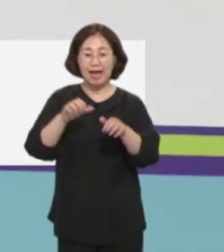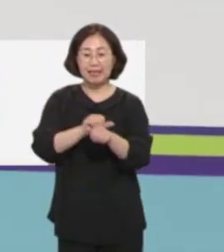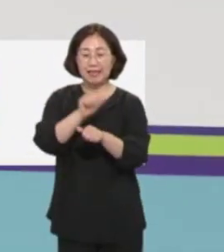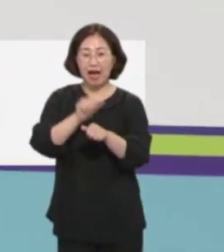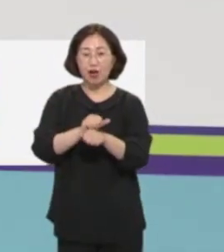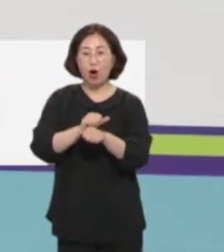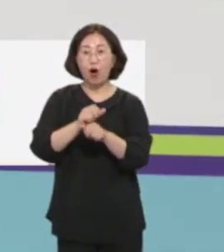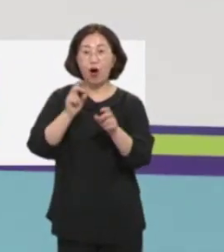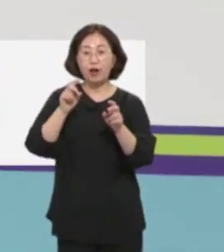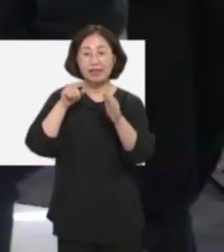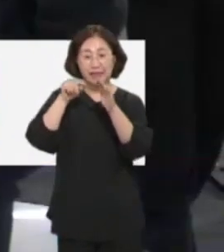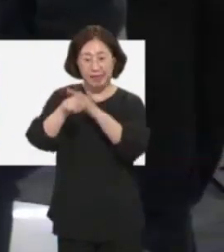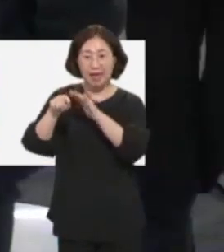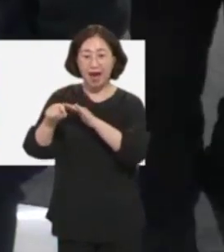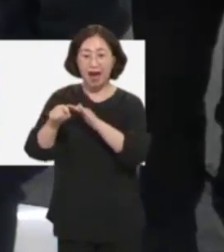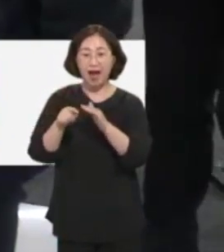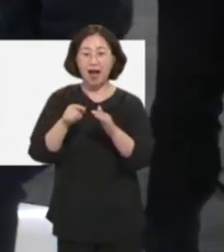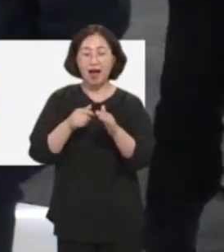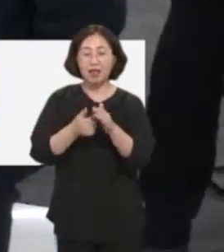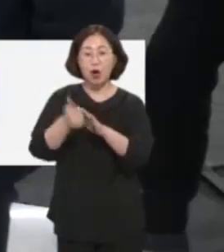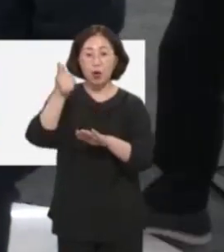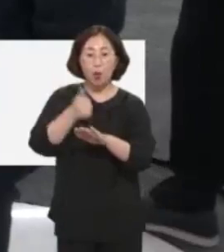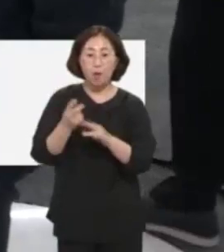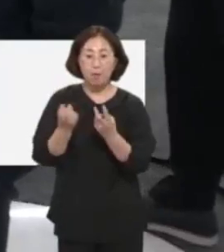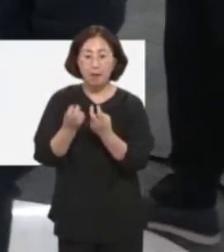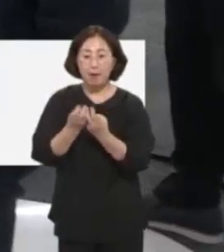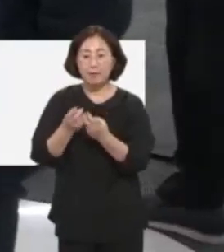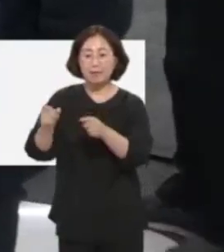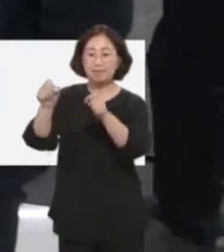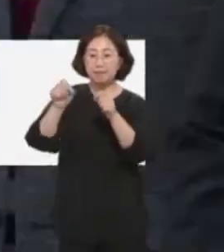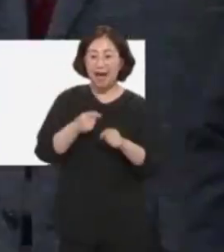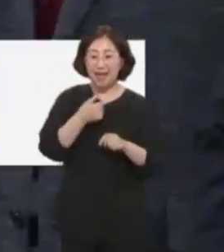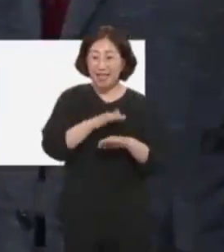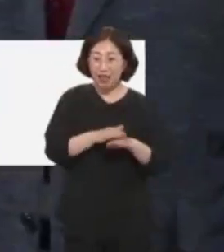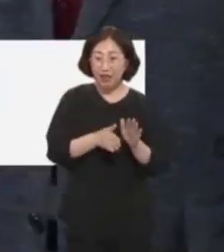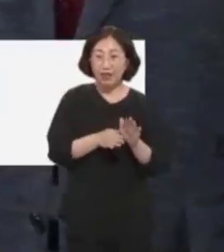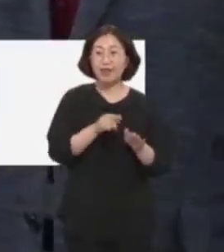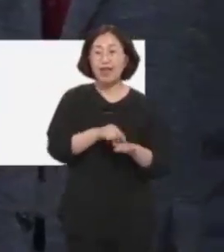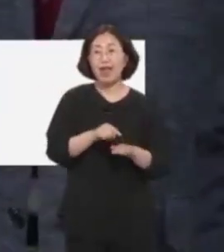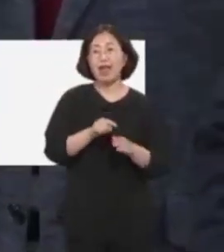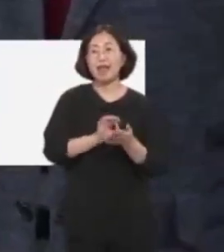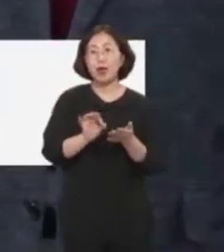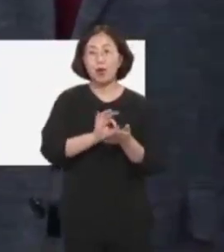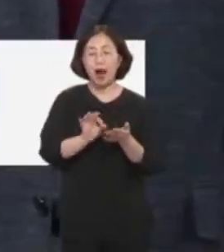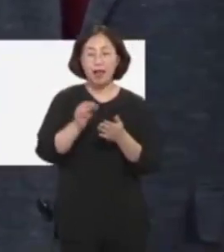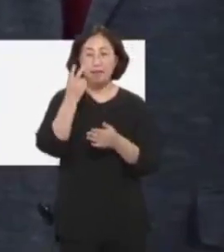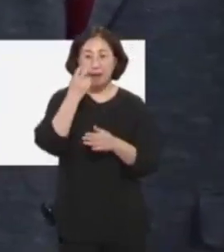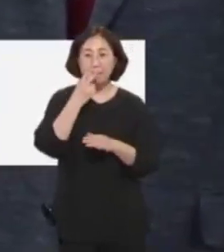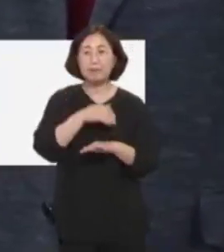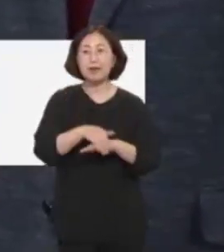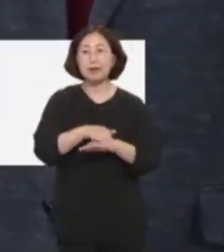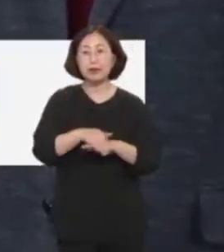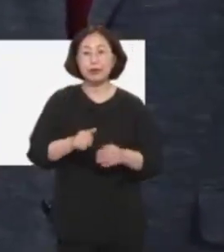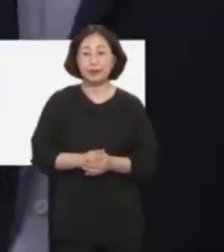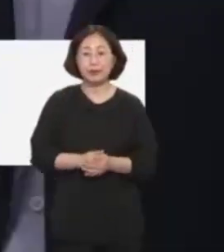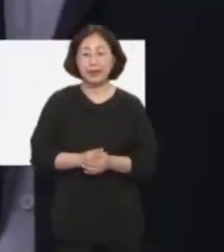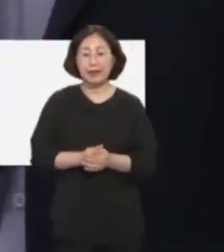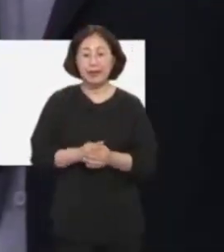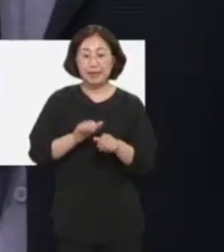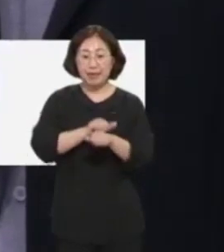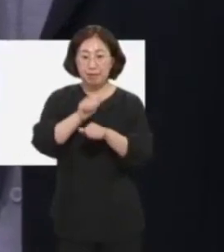찾아 싱가포르의 성공 비결을 대전시에 접목하는 방안을 모색했습니다. 머크 싱가포르를 둘러본 이